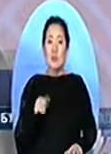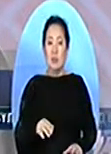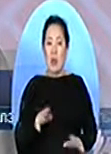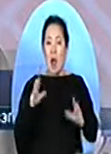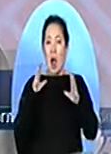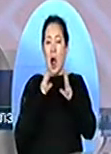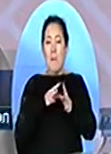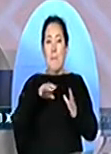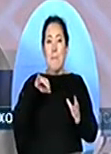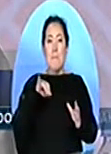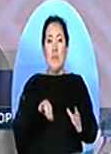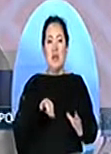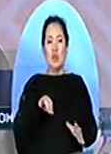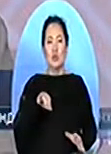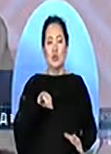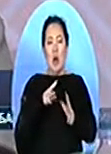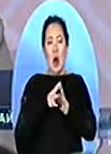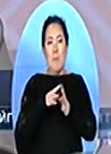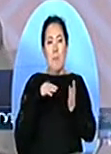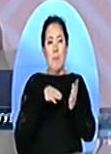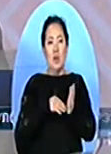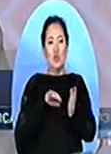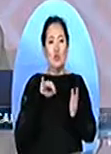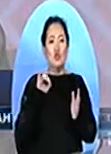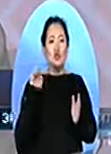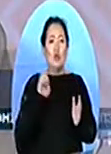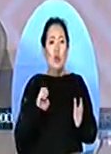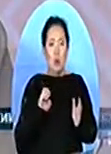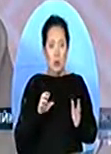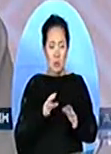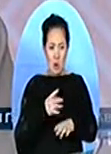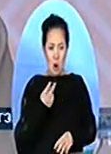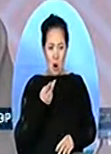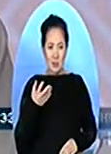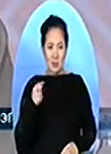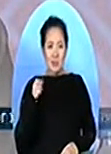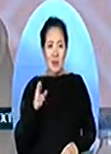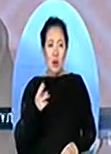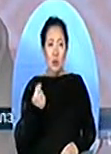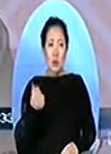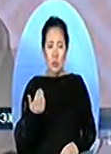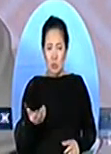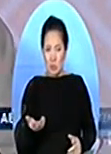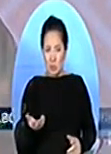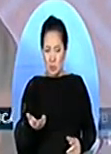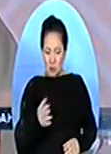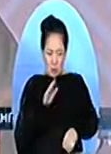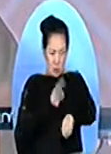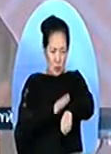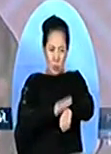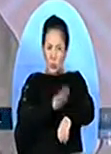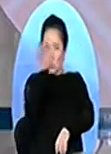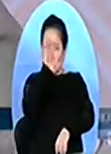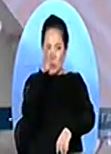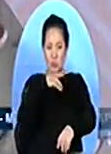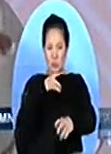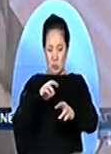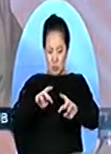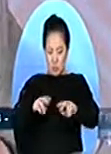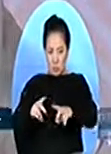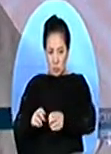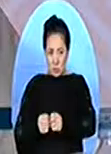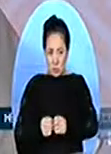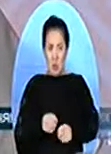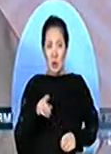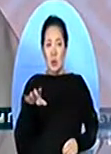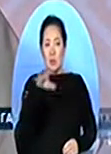10,000 евро гэж 25,000 евро. Тэгээ ийм учраас бол энийг мэлэлж яах нь тэгсчрэмд нь оруулах гэсэн санаачлаг оруулаад